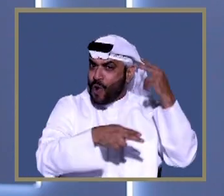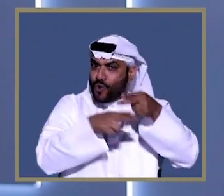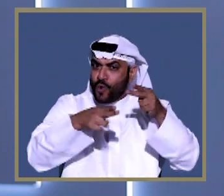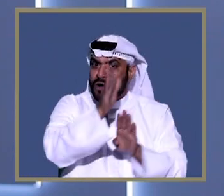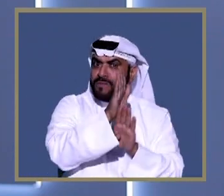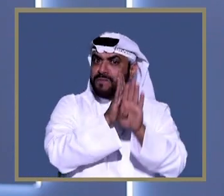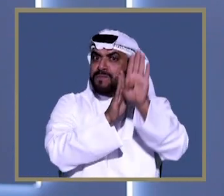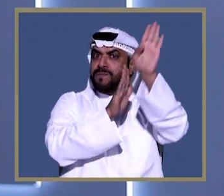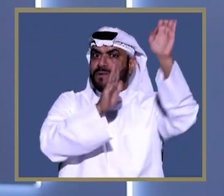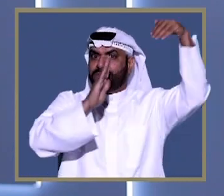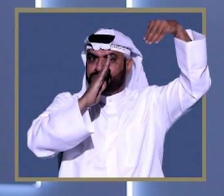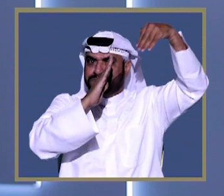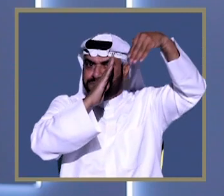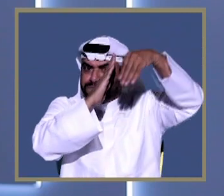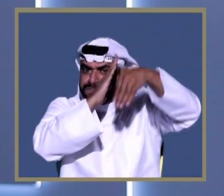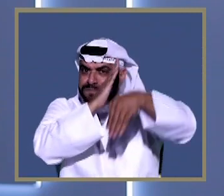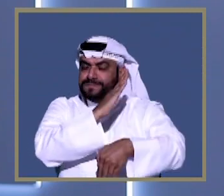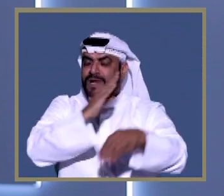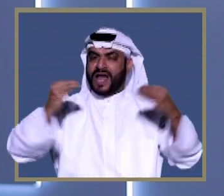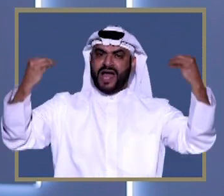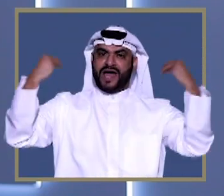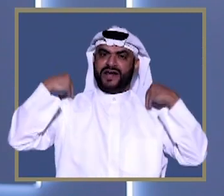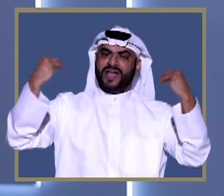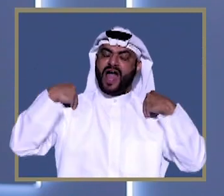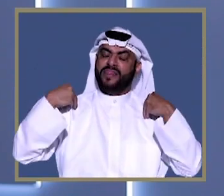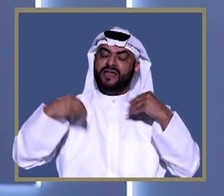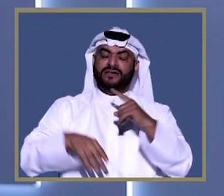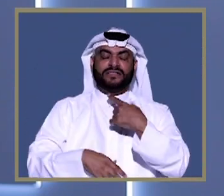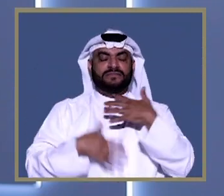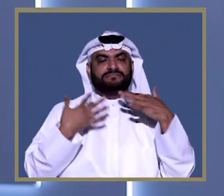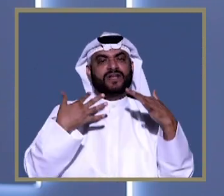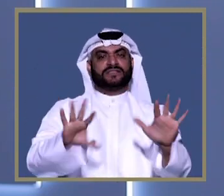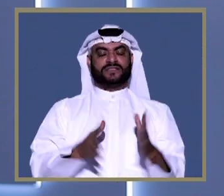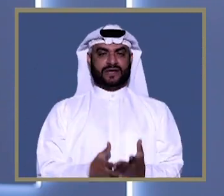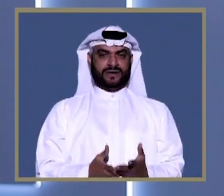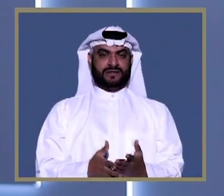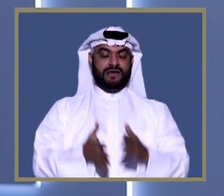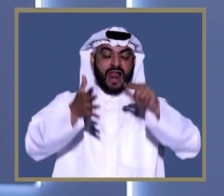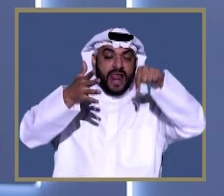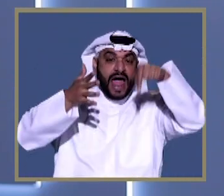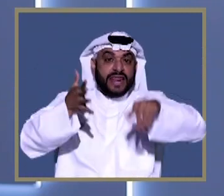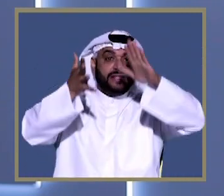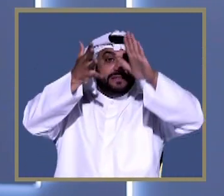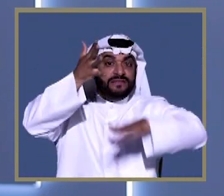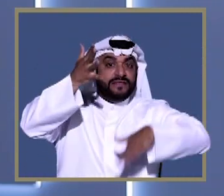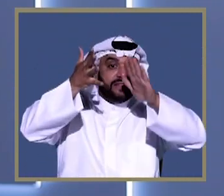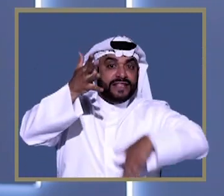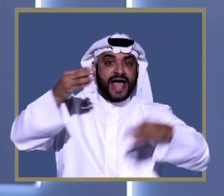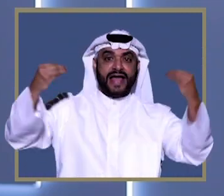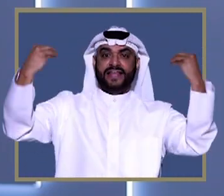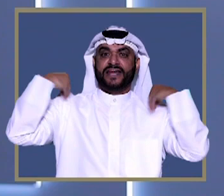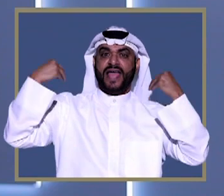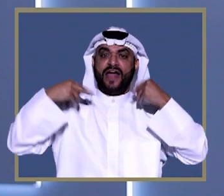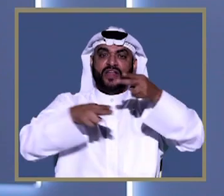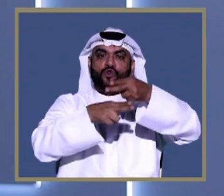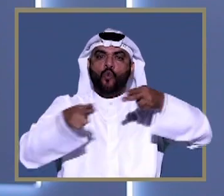الكويت متقدمة على جميع الدول العربية والخليجية بالذات. حاليا تتذيل